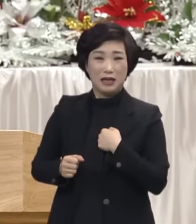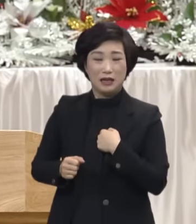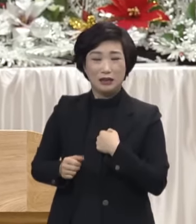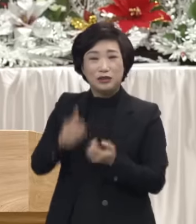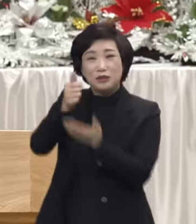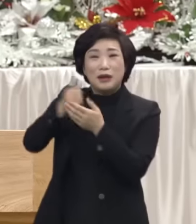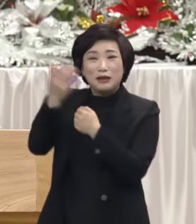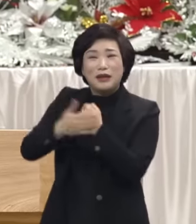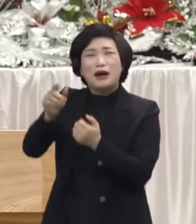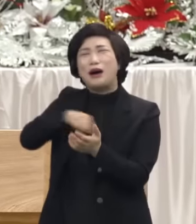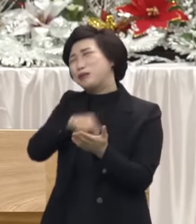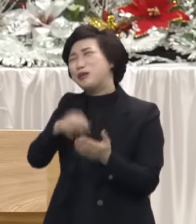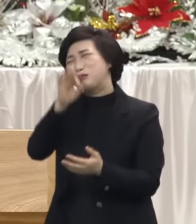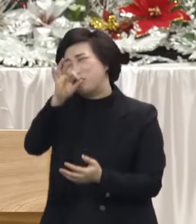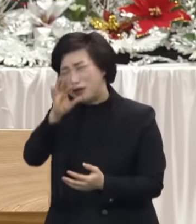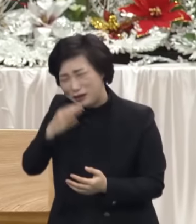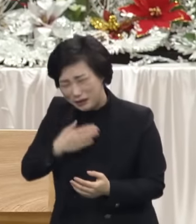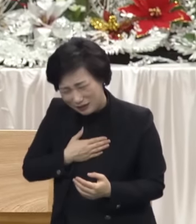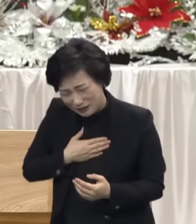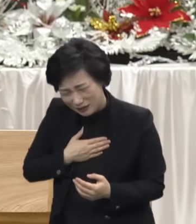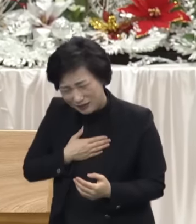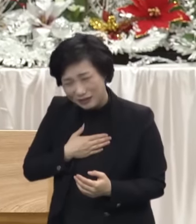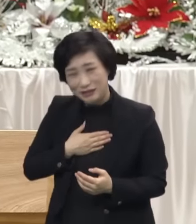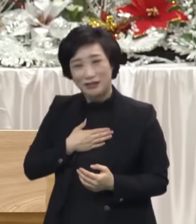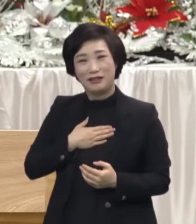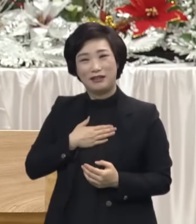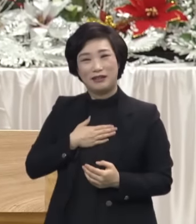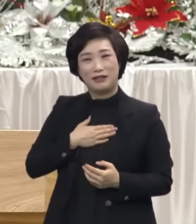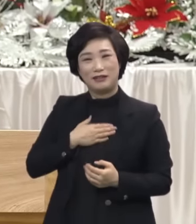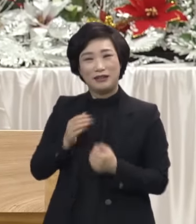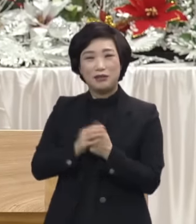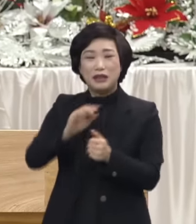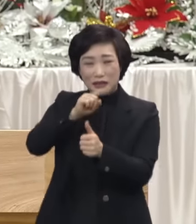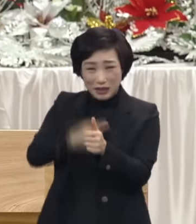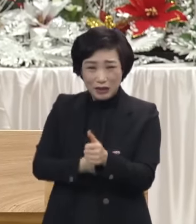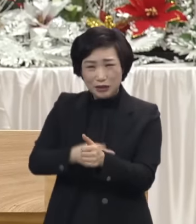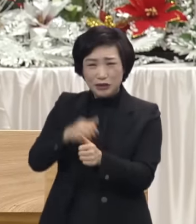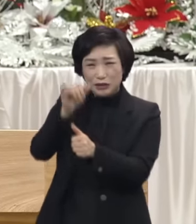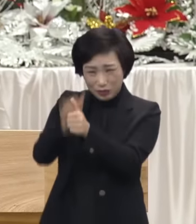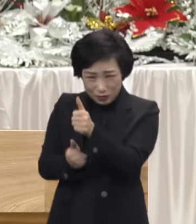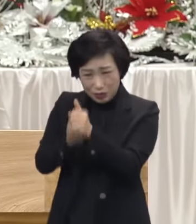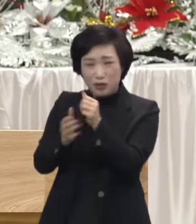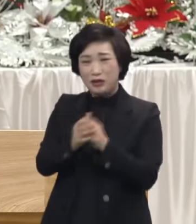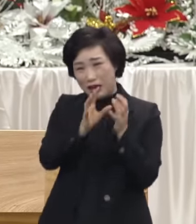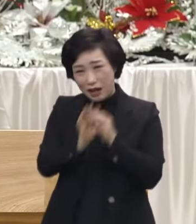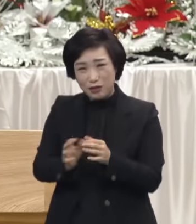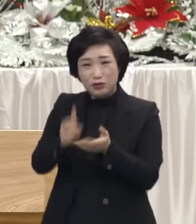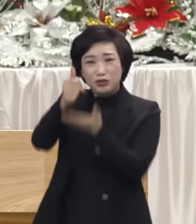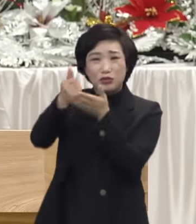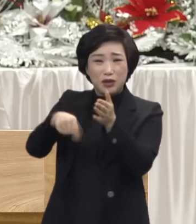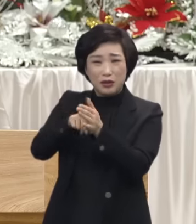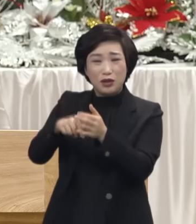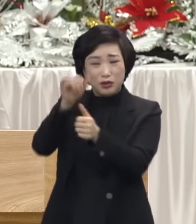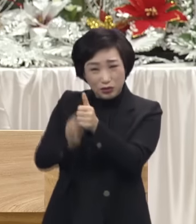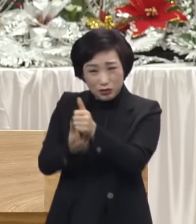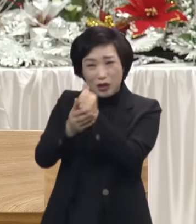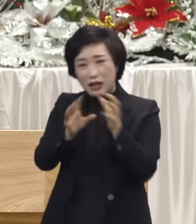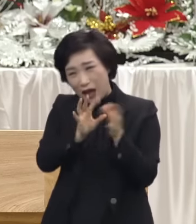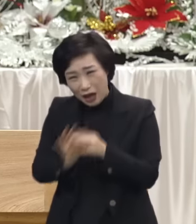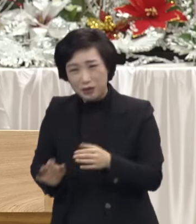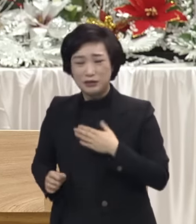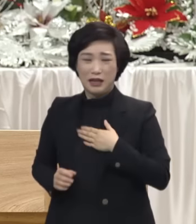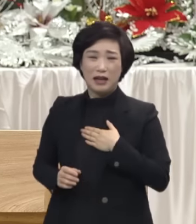은혜 갚을 수 있으랴 하니, 충성하고 또 충성하고 충성하고 또 충성하고 죽고 또 죽고